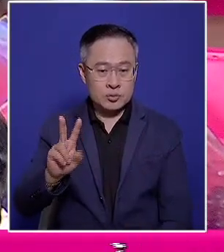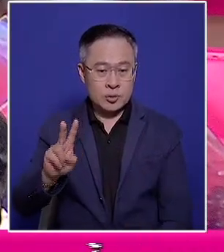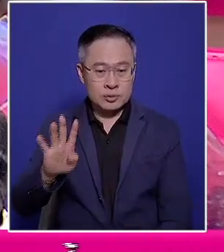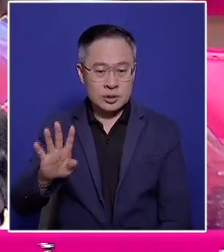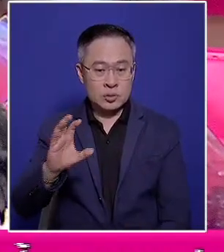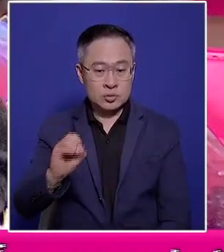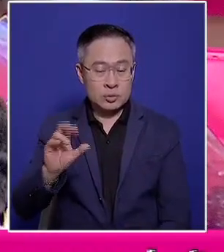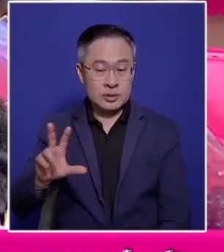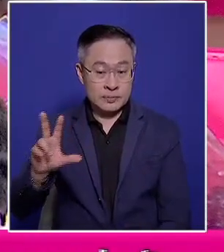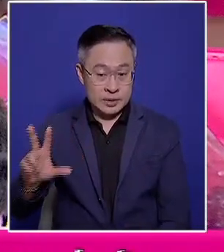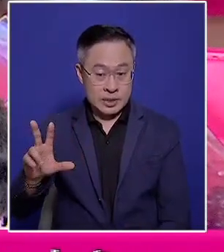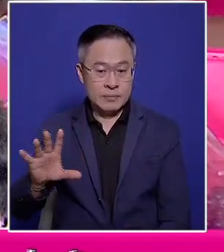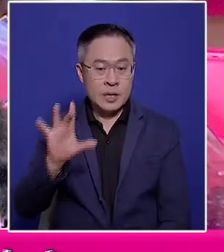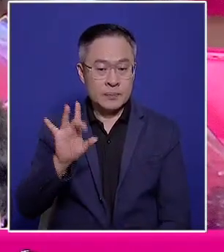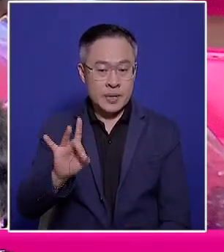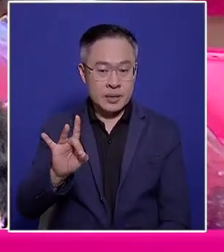8624033